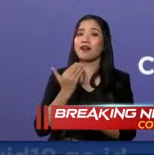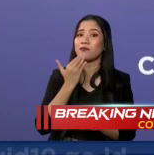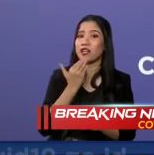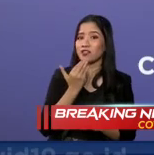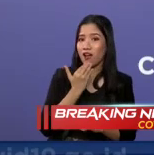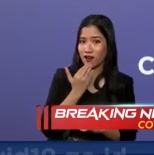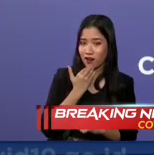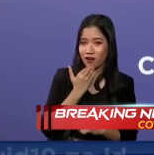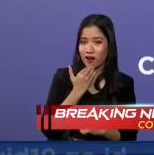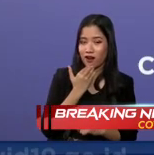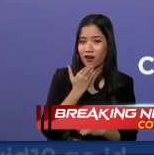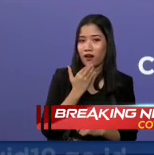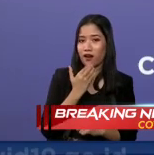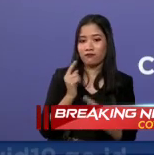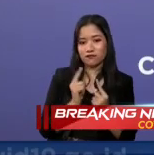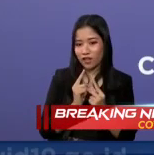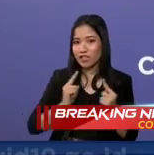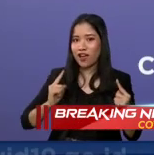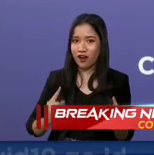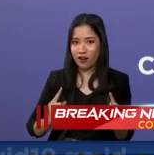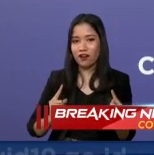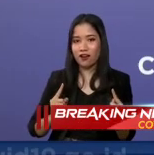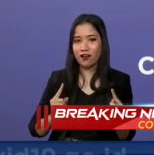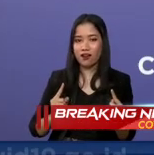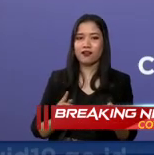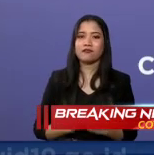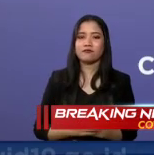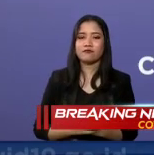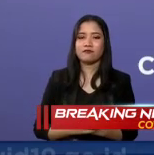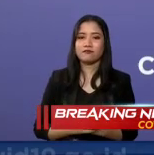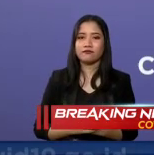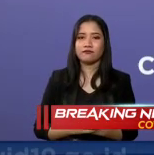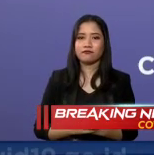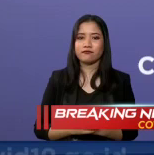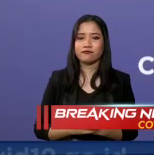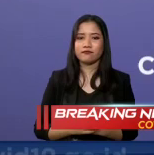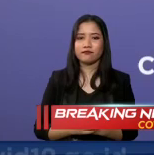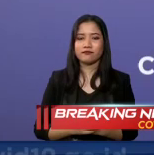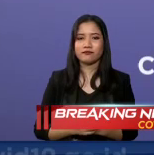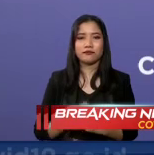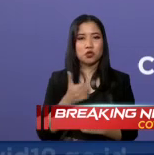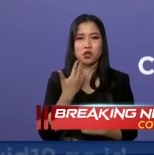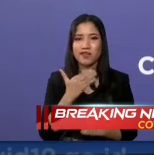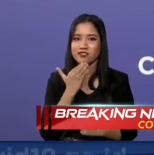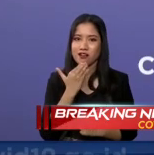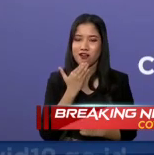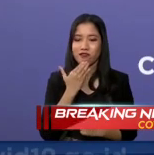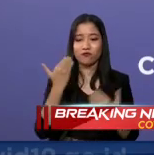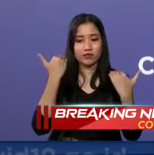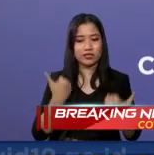selalu menjaga cara membiasakan untuk menjaga jarak dengan orang lain secara